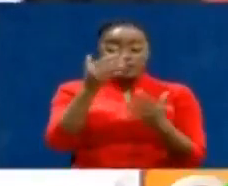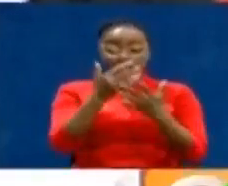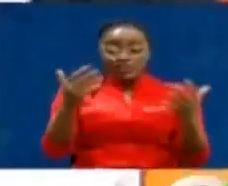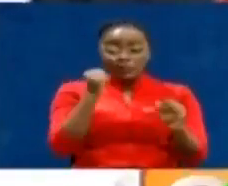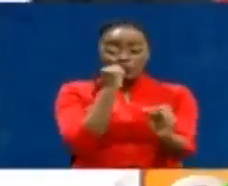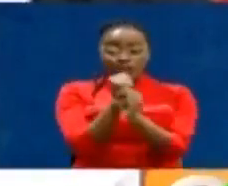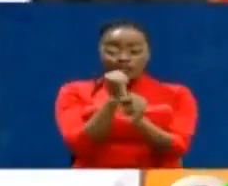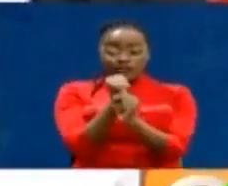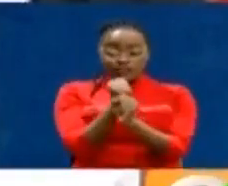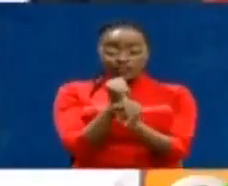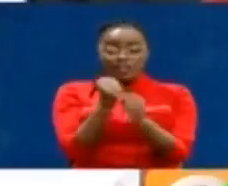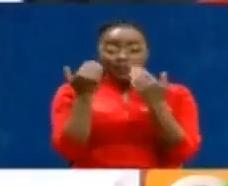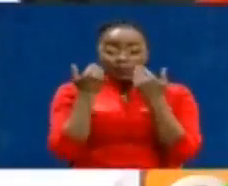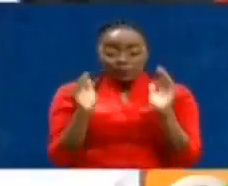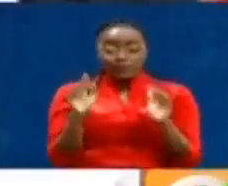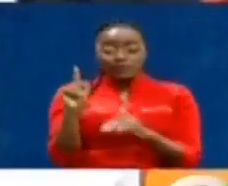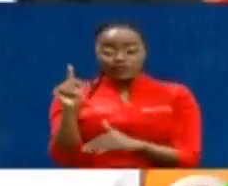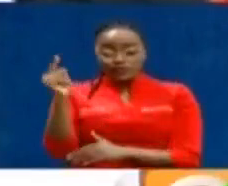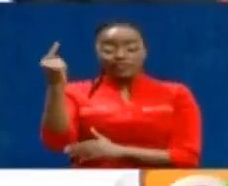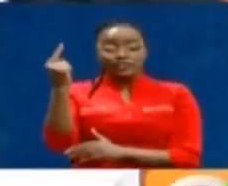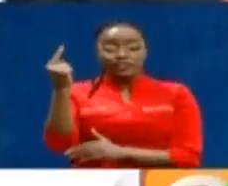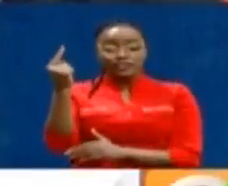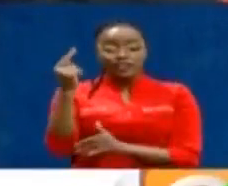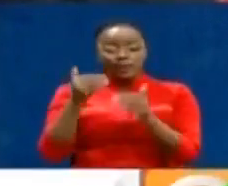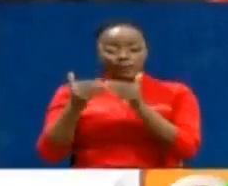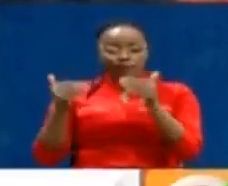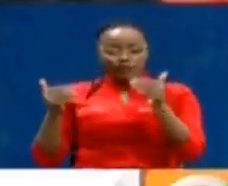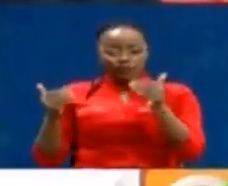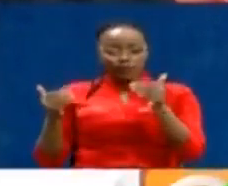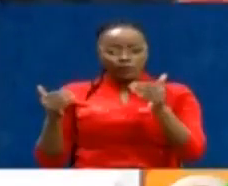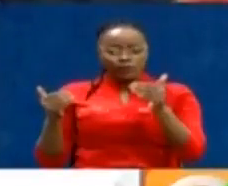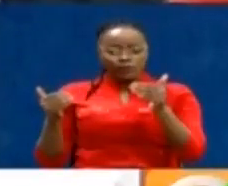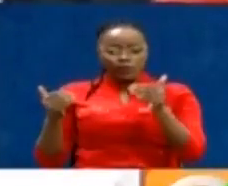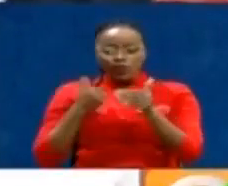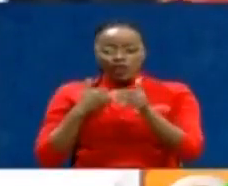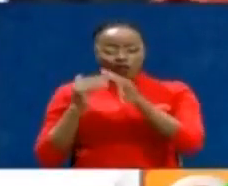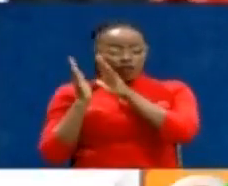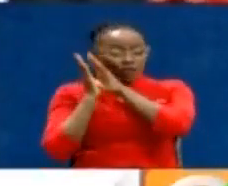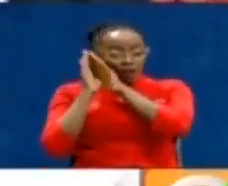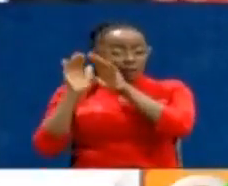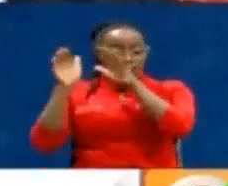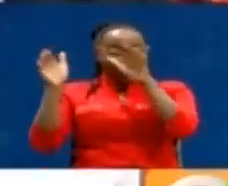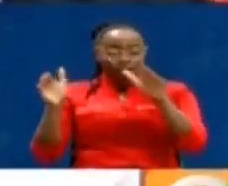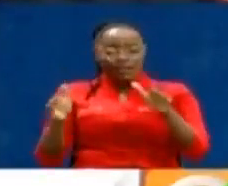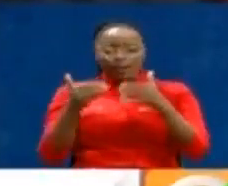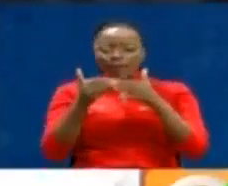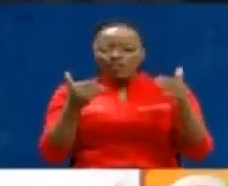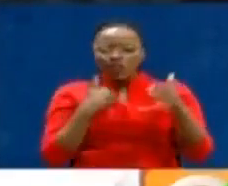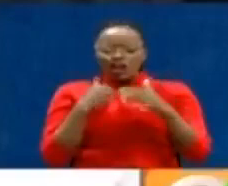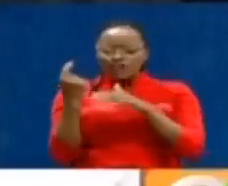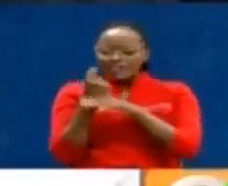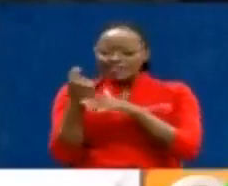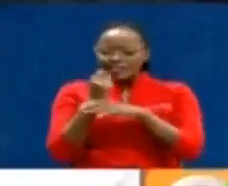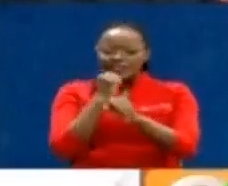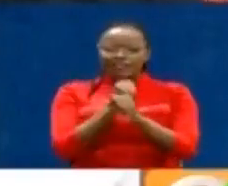jambo tulifanya mwanzo kabla hatujaweka kitanda, kabla hata